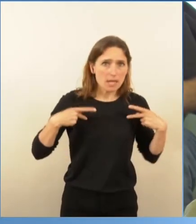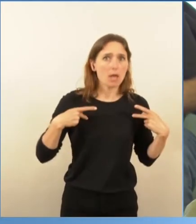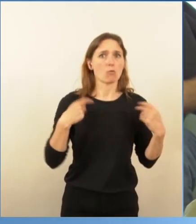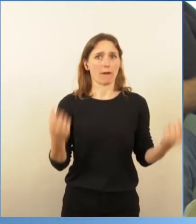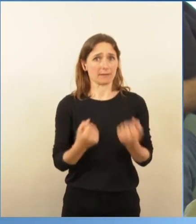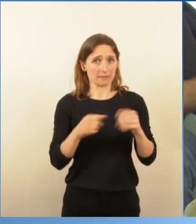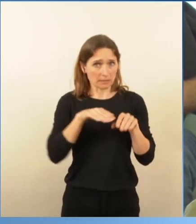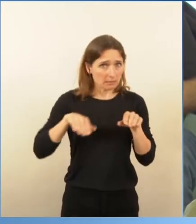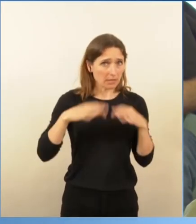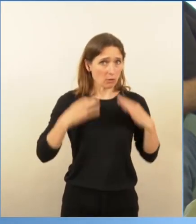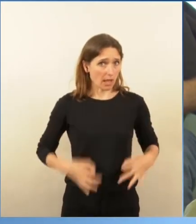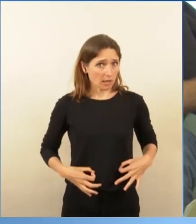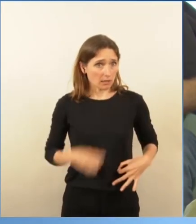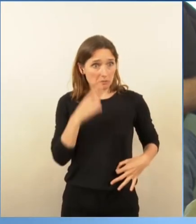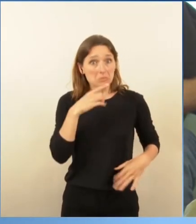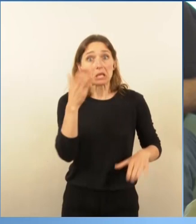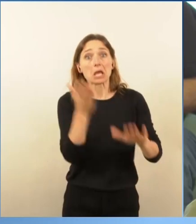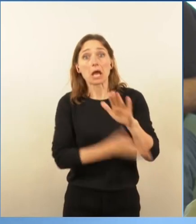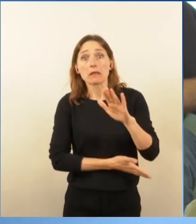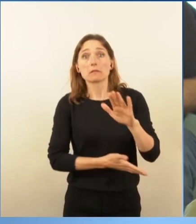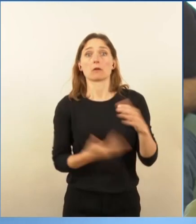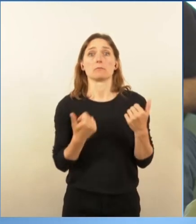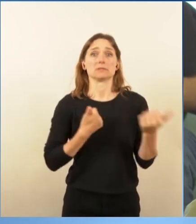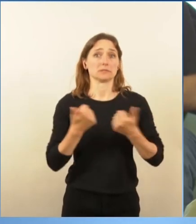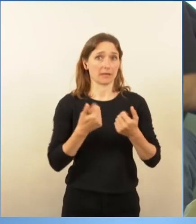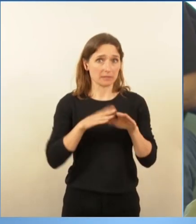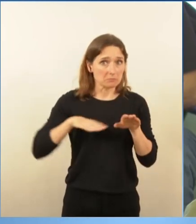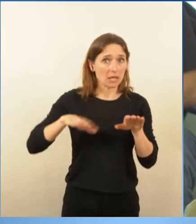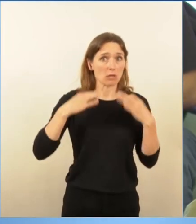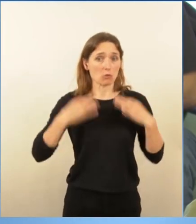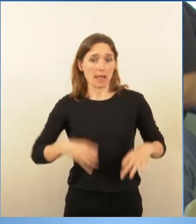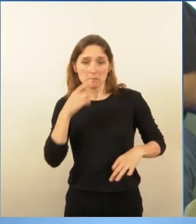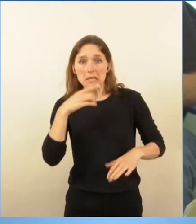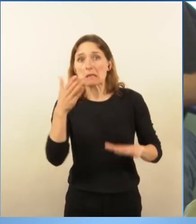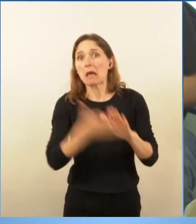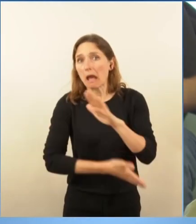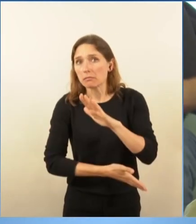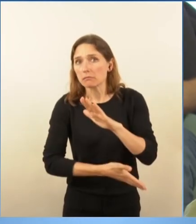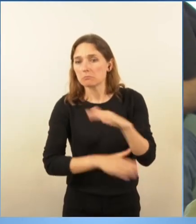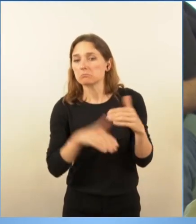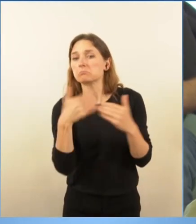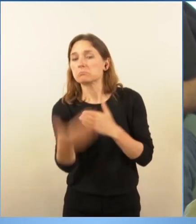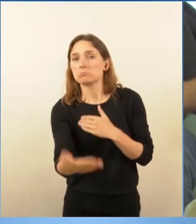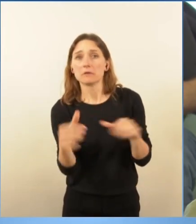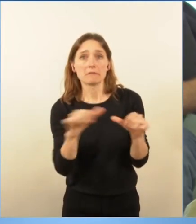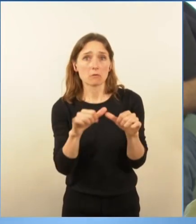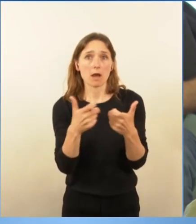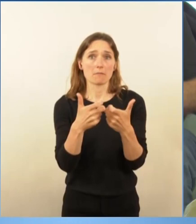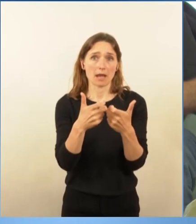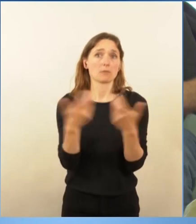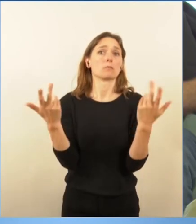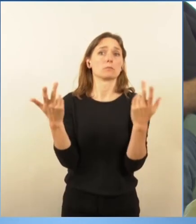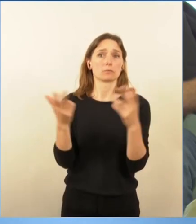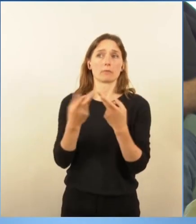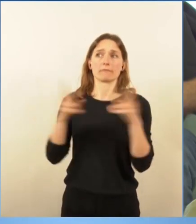cas d'échec des mesures prises à rendre le service public du périscolaire opérationnel envisagez-vous comme l'a fait la commune de Saint-Egrève